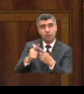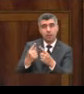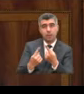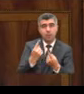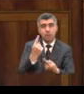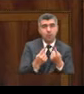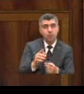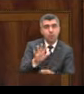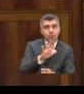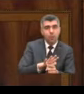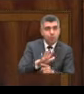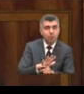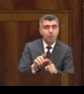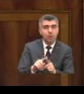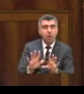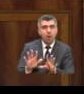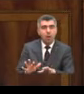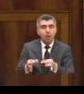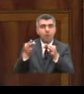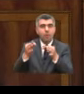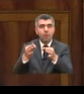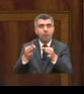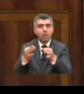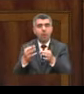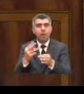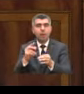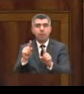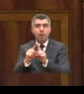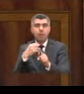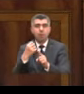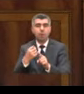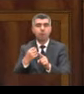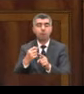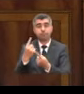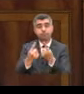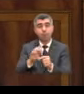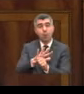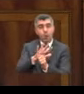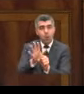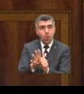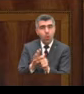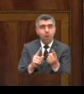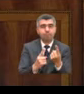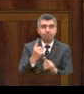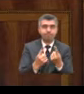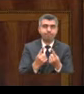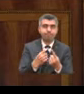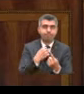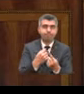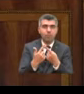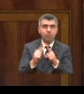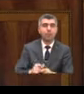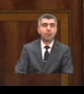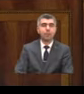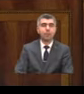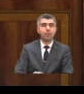القطاعات الحكوميه، قدمنا الحصيله في فاتح فبراير من في 2021. جات ظروف الجائحه طبعا كانت ظروف